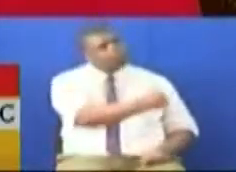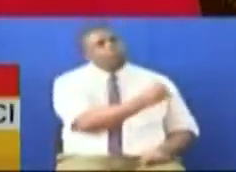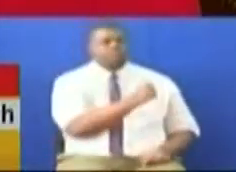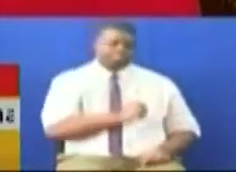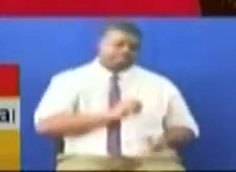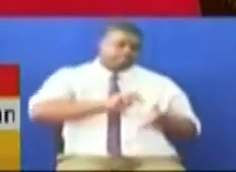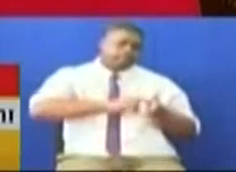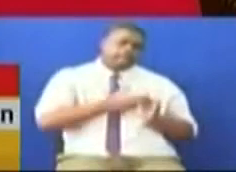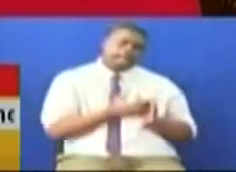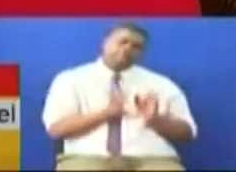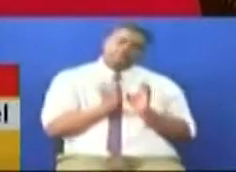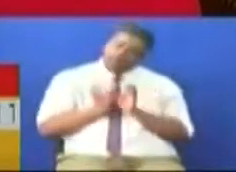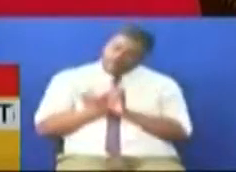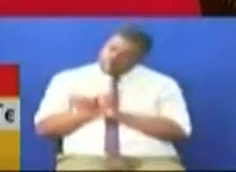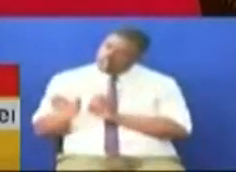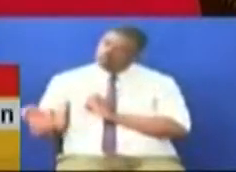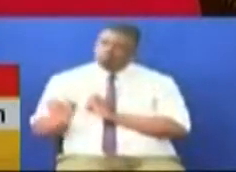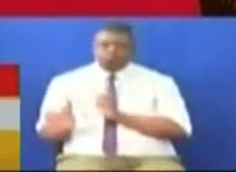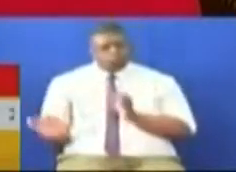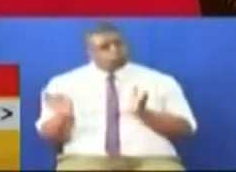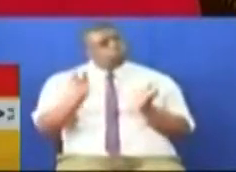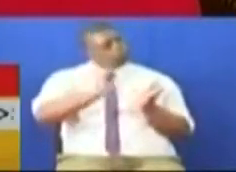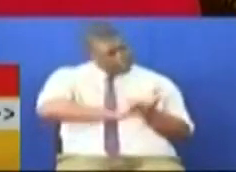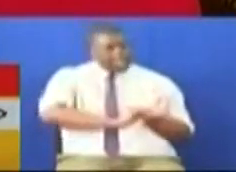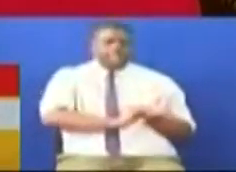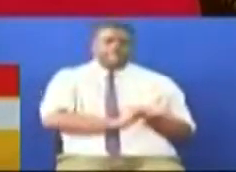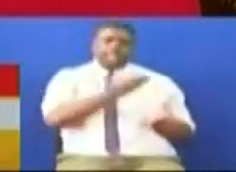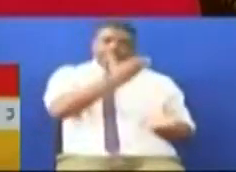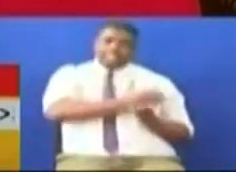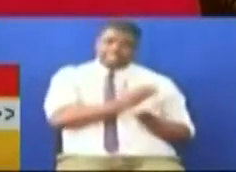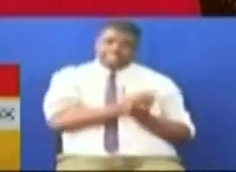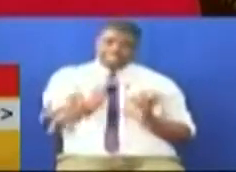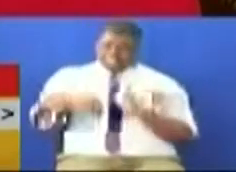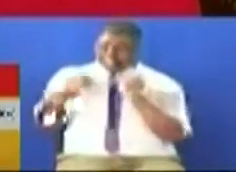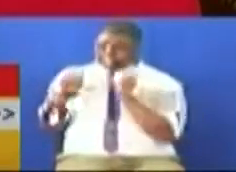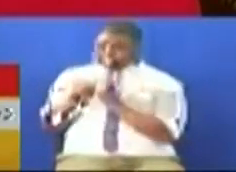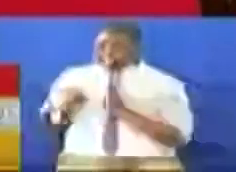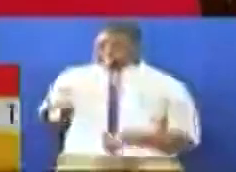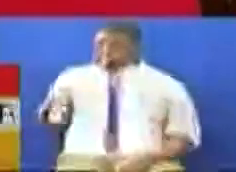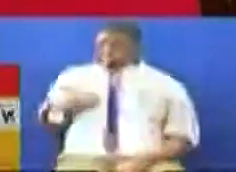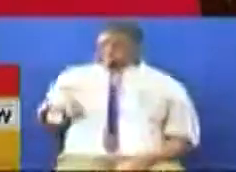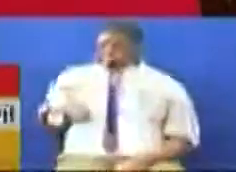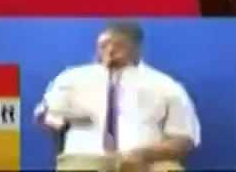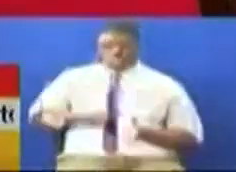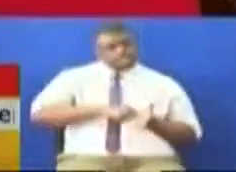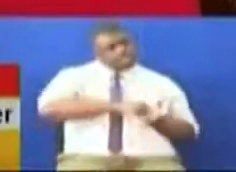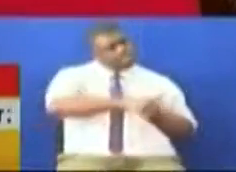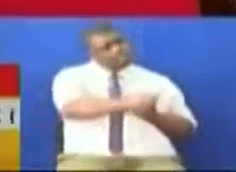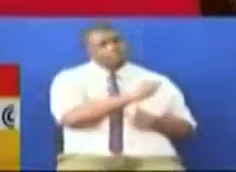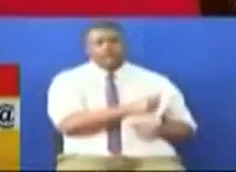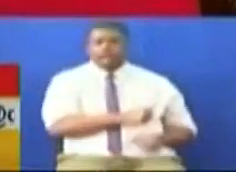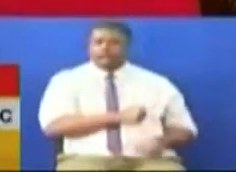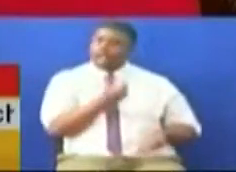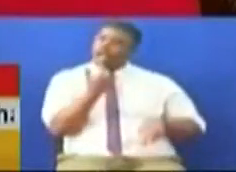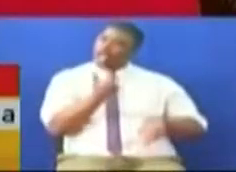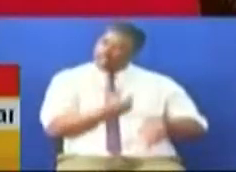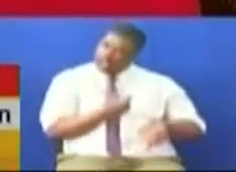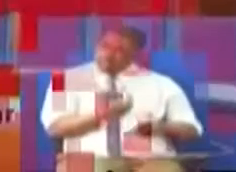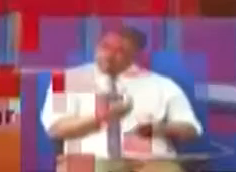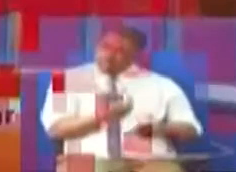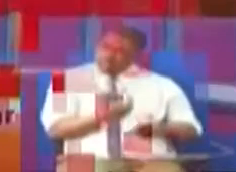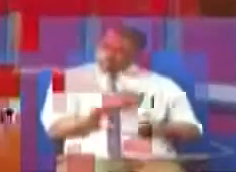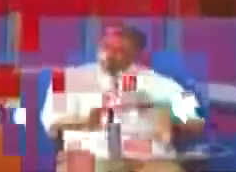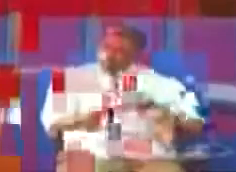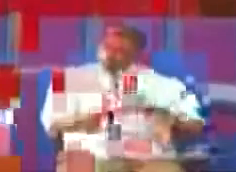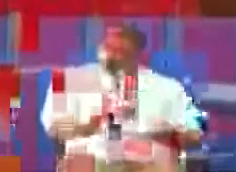mkakati maalum wa kuhakikisha mashirika yanayodaiwa yanalipa deni hilo mara moja na kwa wakati.